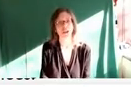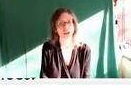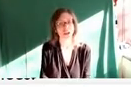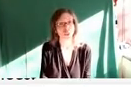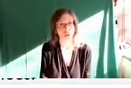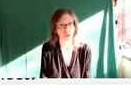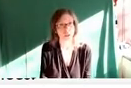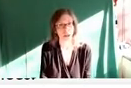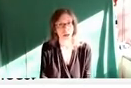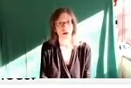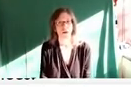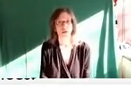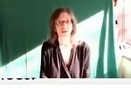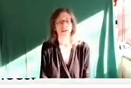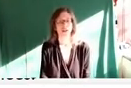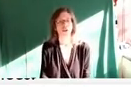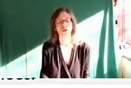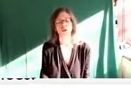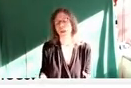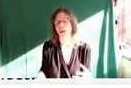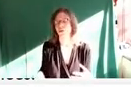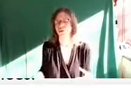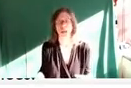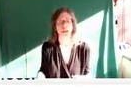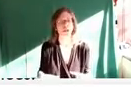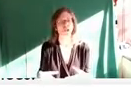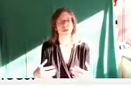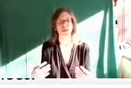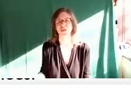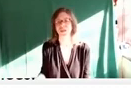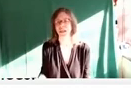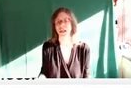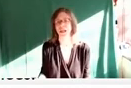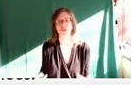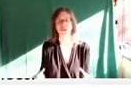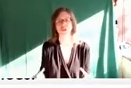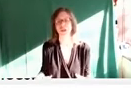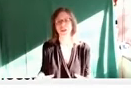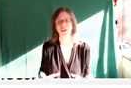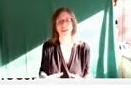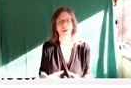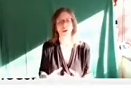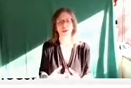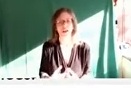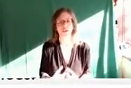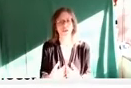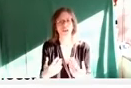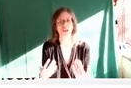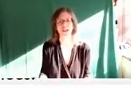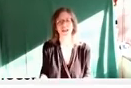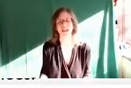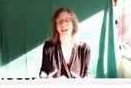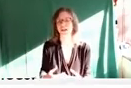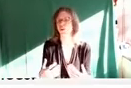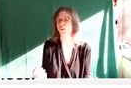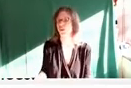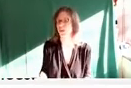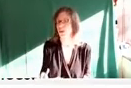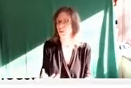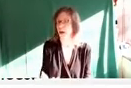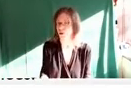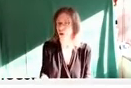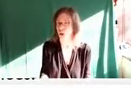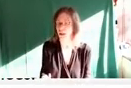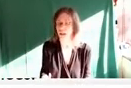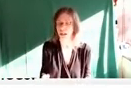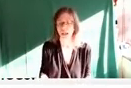certaines méthodes et outils. C'est-à-dire que là, on est rendu dans l'intelligence artificielle, il y a une complexité croissante de modèles d'analyse, d'outils,